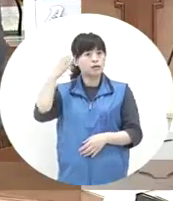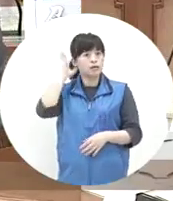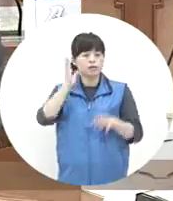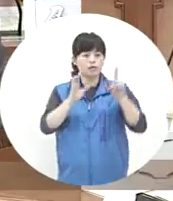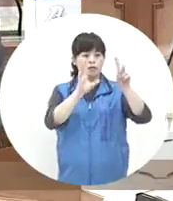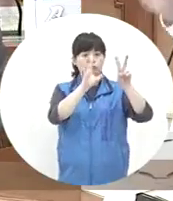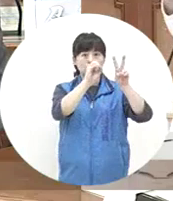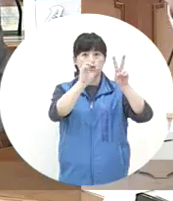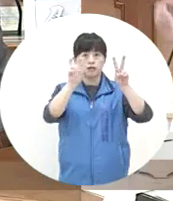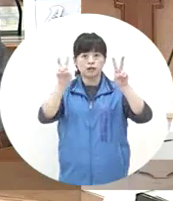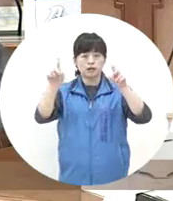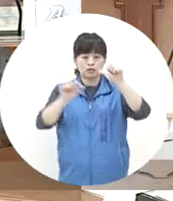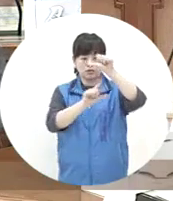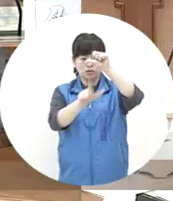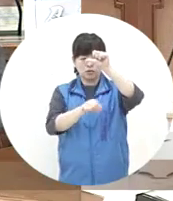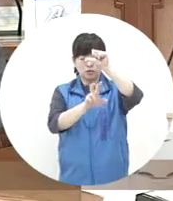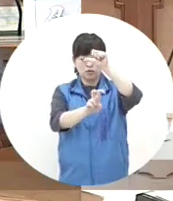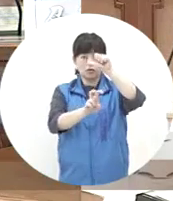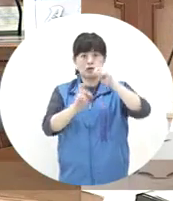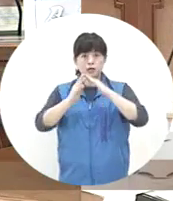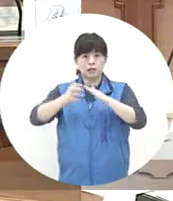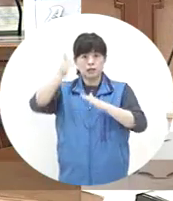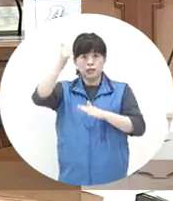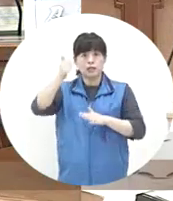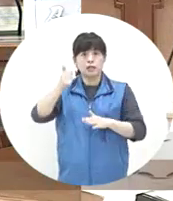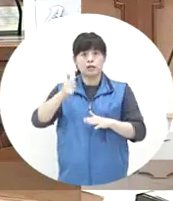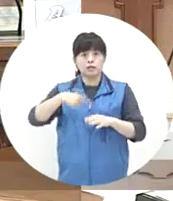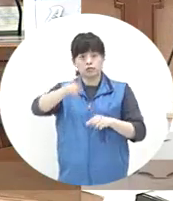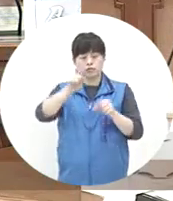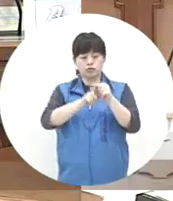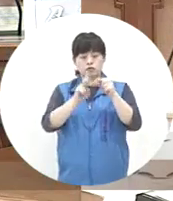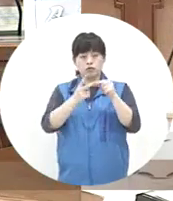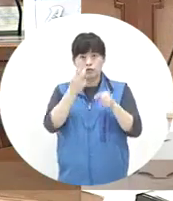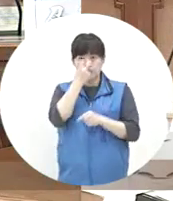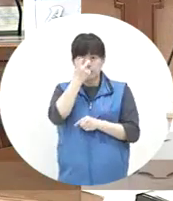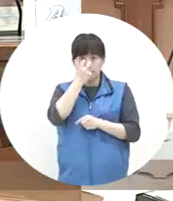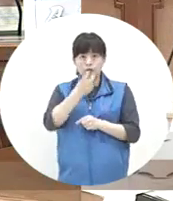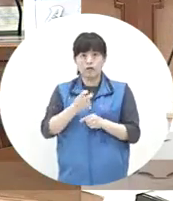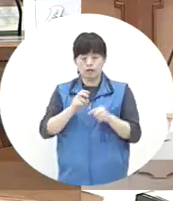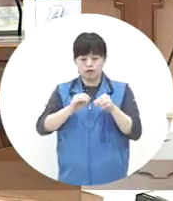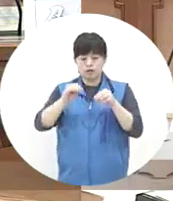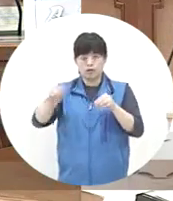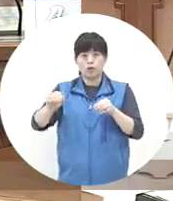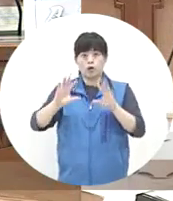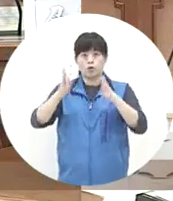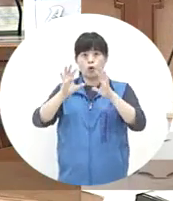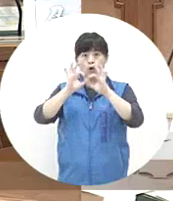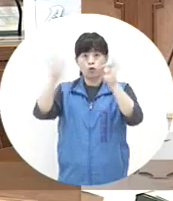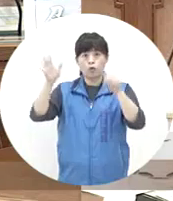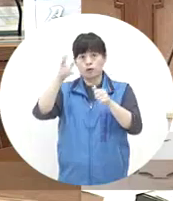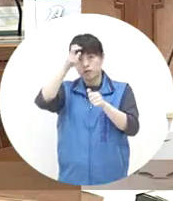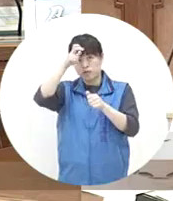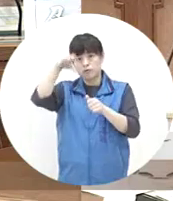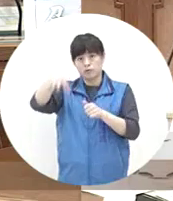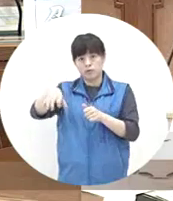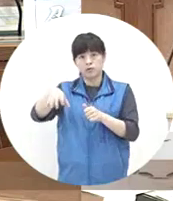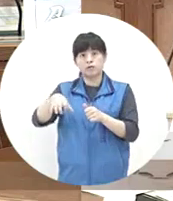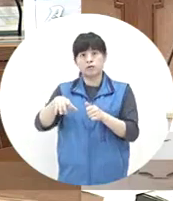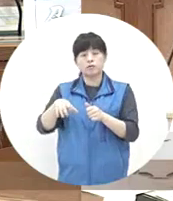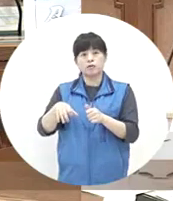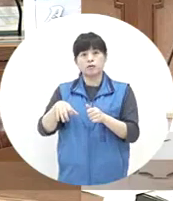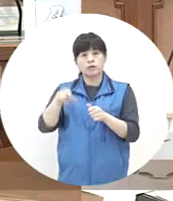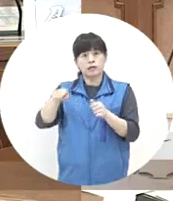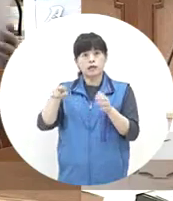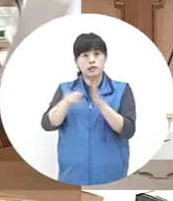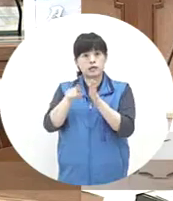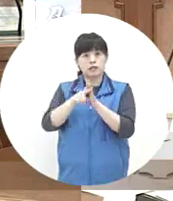5月20号，市长到我们中和来看我们的分局国光派出所慰问第一线同仁。那一天首